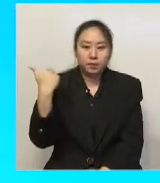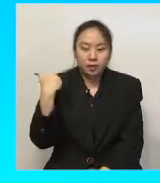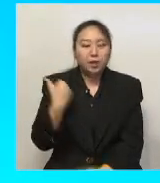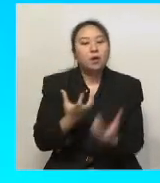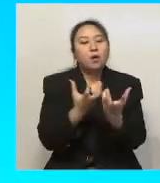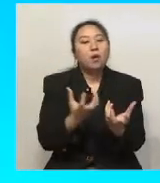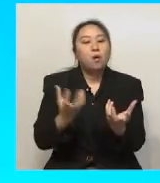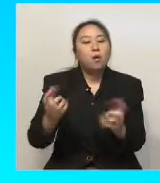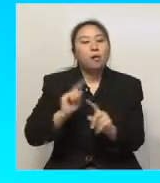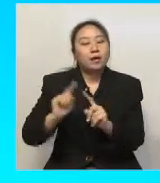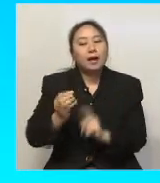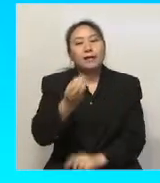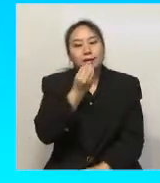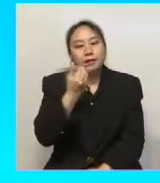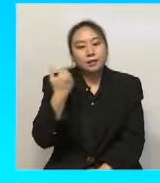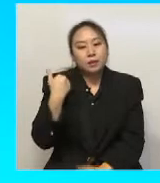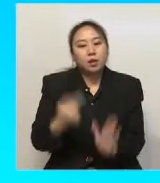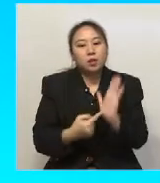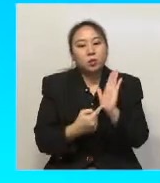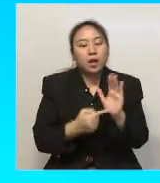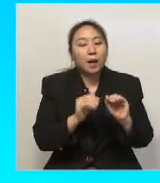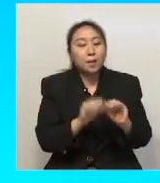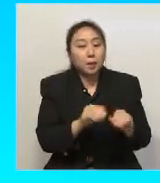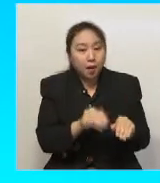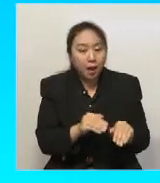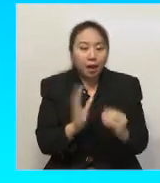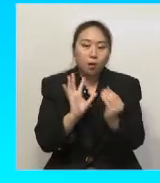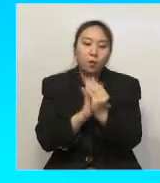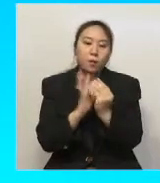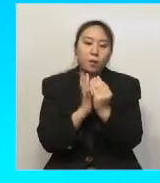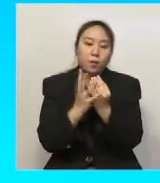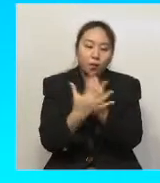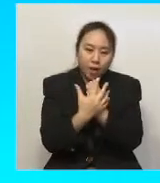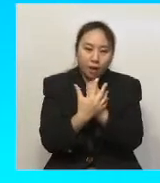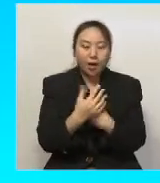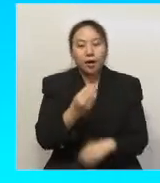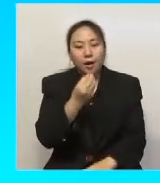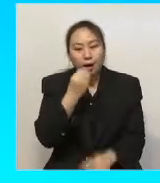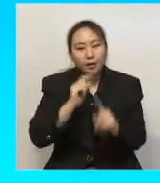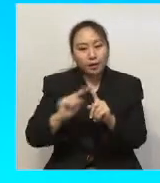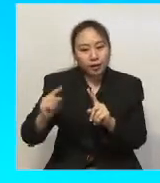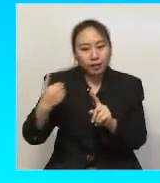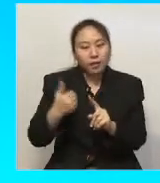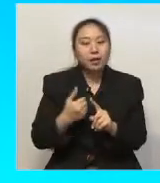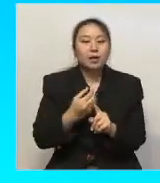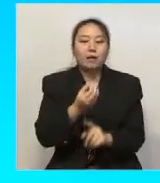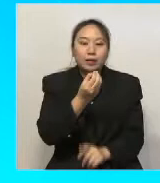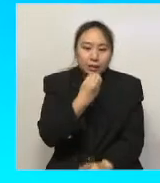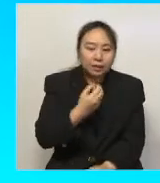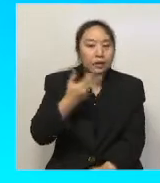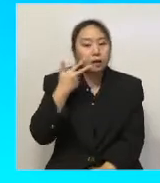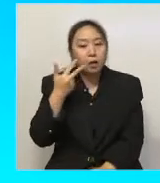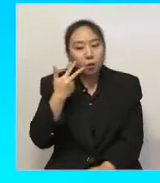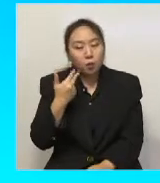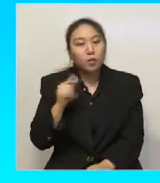ผลิตมากมายให้ได้ชิมกันด้วยนะคะอย่างเช่นมะพร้าวผักสวนครัว อาหารพื้นบ้านทั้งของคาวขนมหว